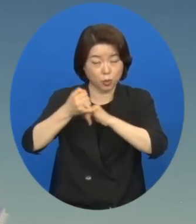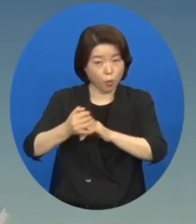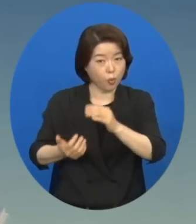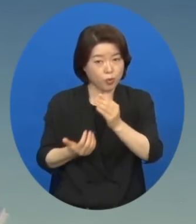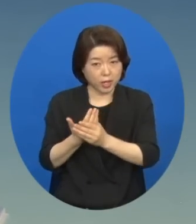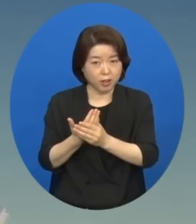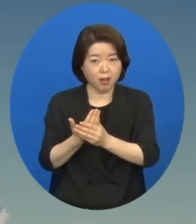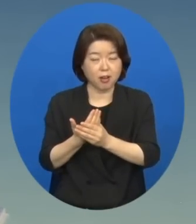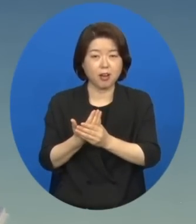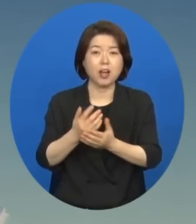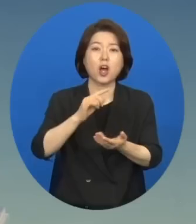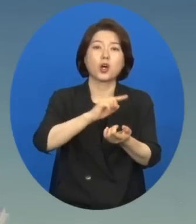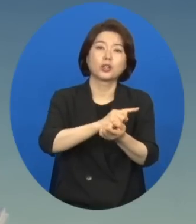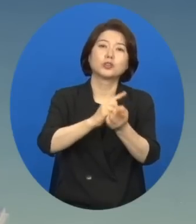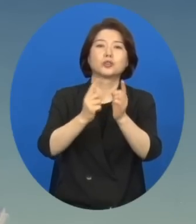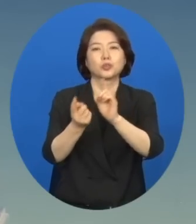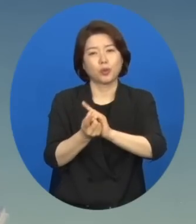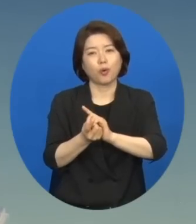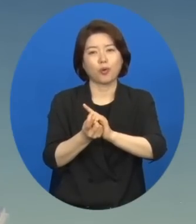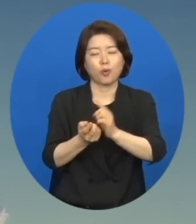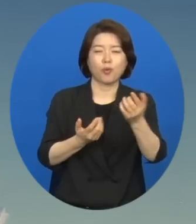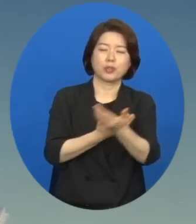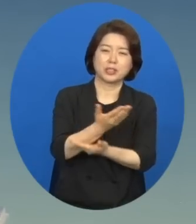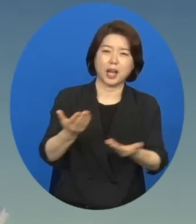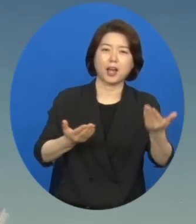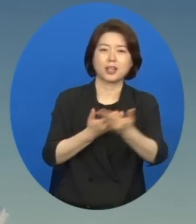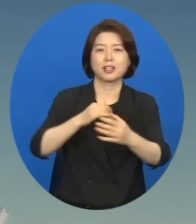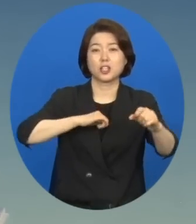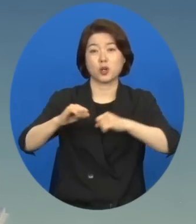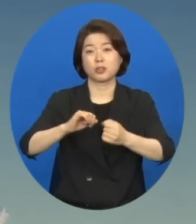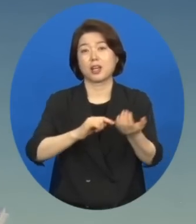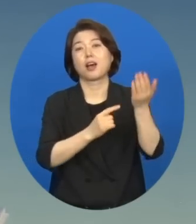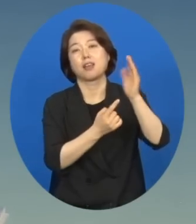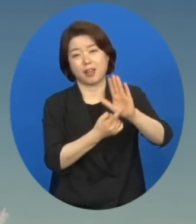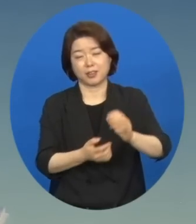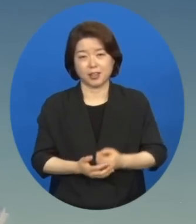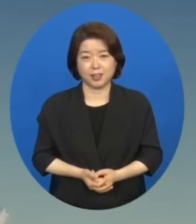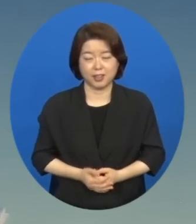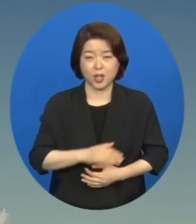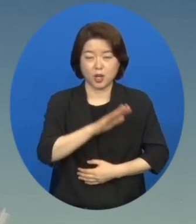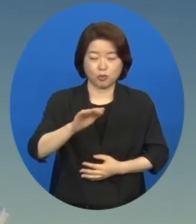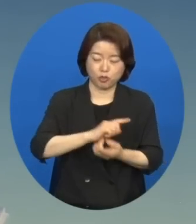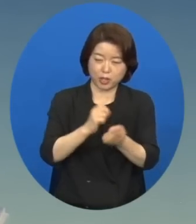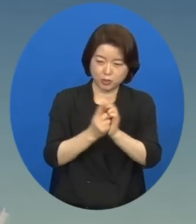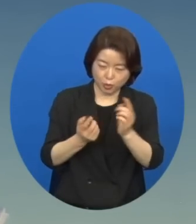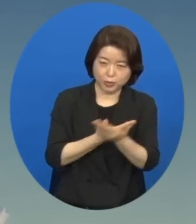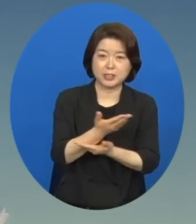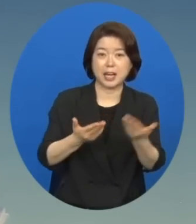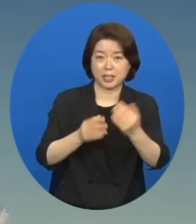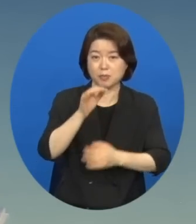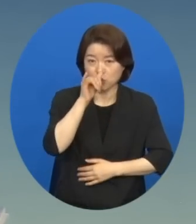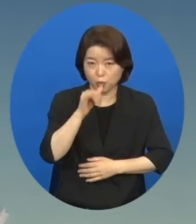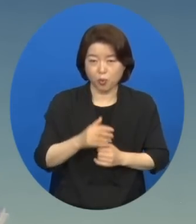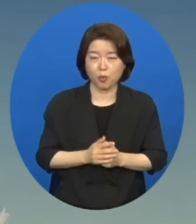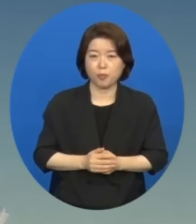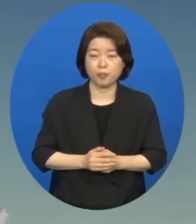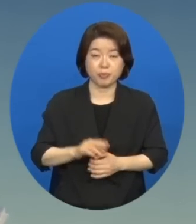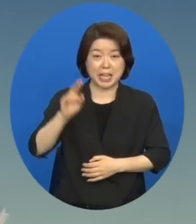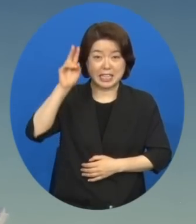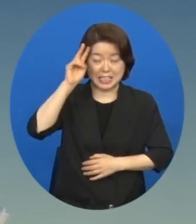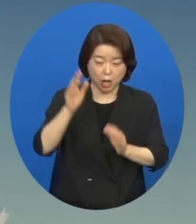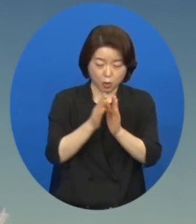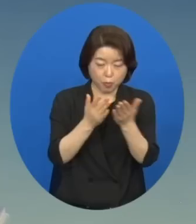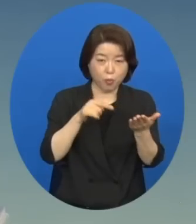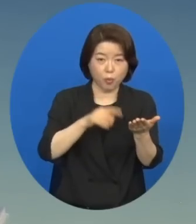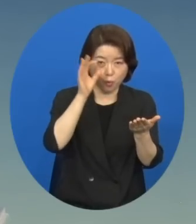있냐면 서로 성도들이 사귀는 역사가 있다는 거예요. 우리가 서로 사귐이 있고 야구보서에 보면